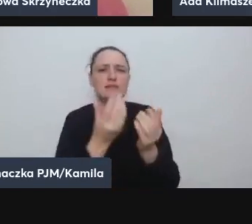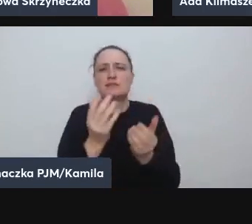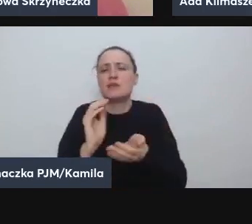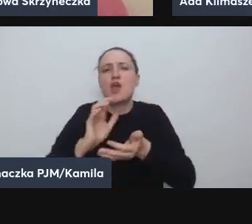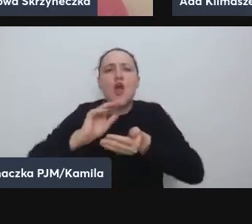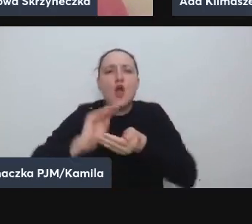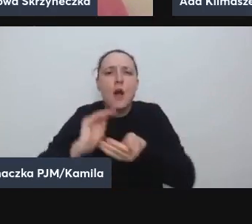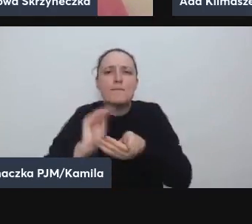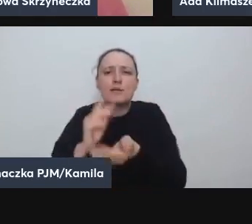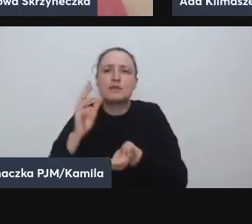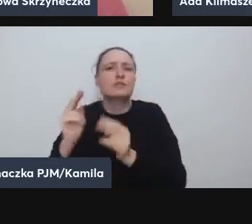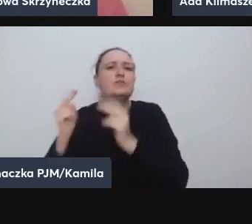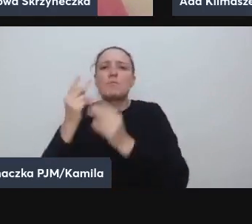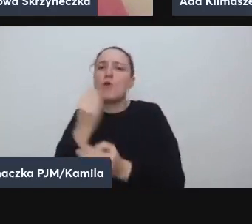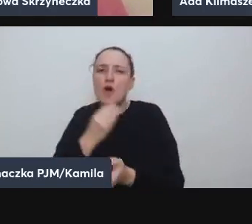gąbkowe tampony.